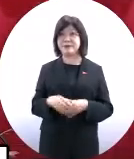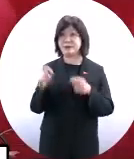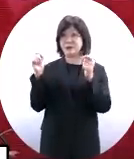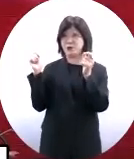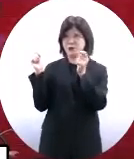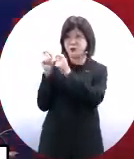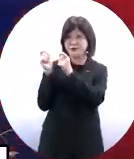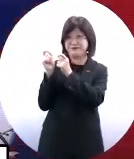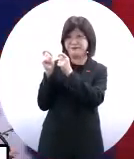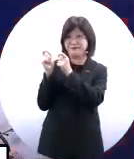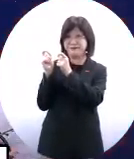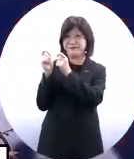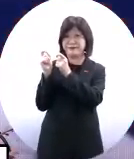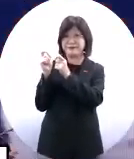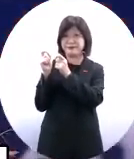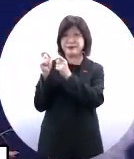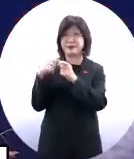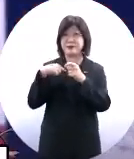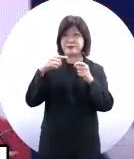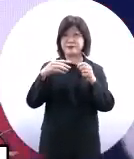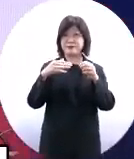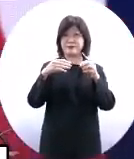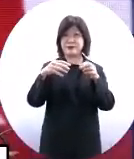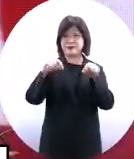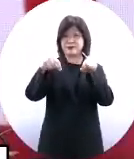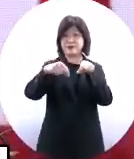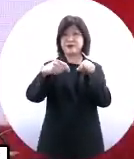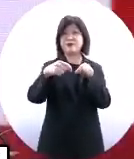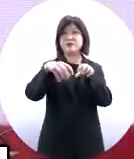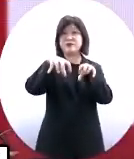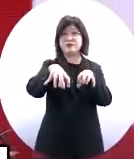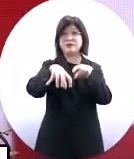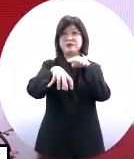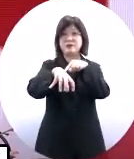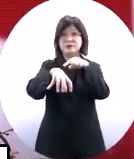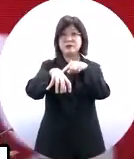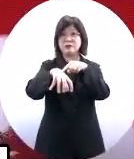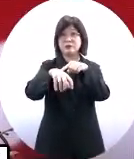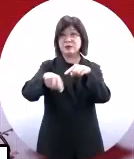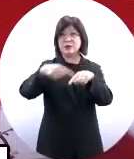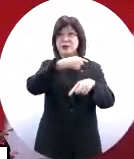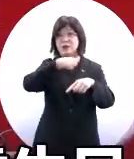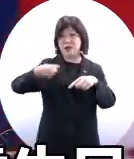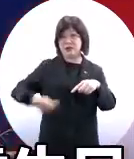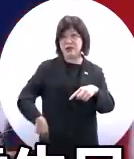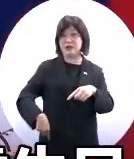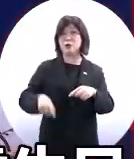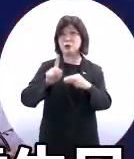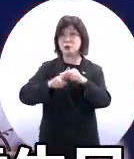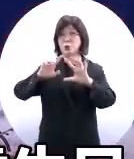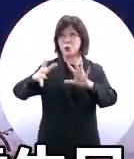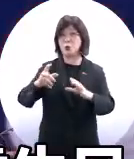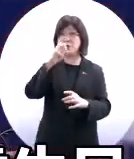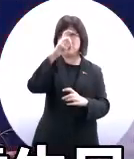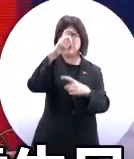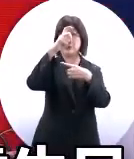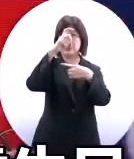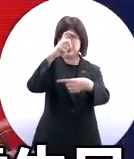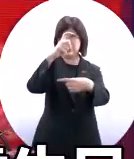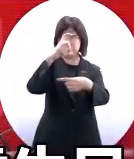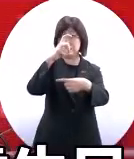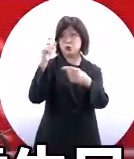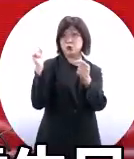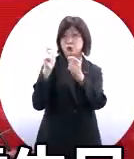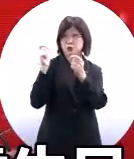最近我们的邻居中华人民共和国10月1号刚过